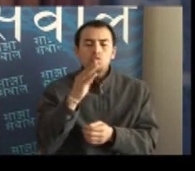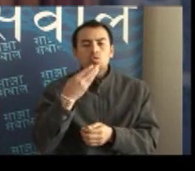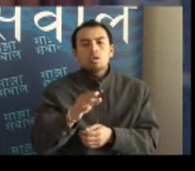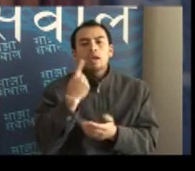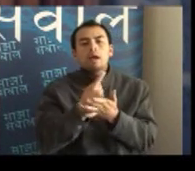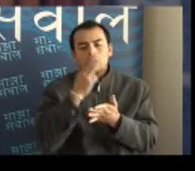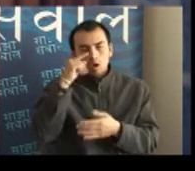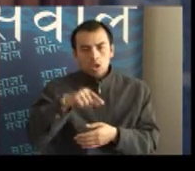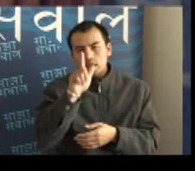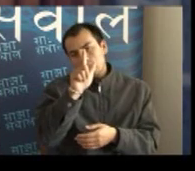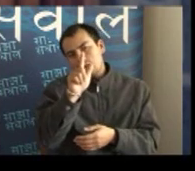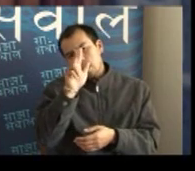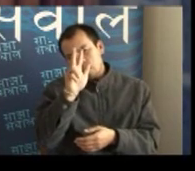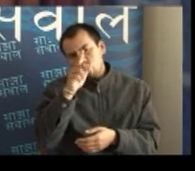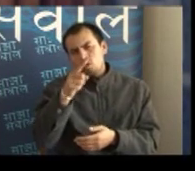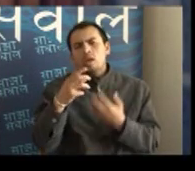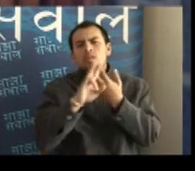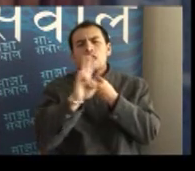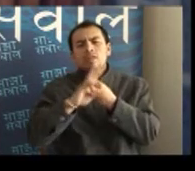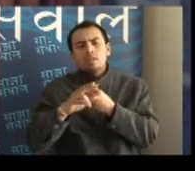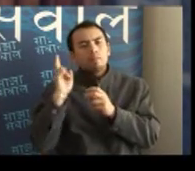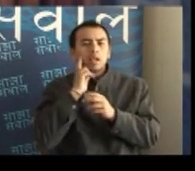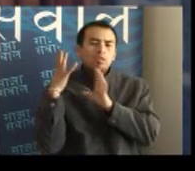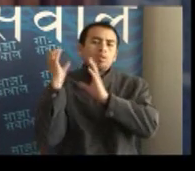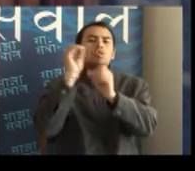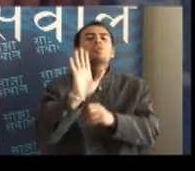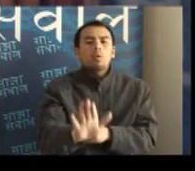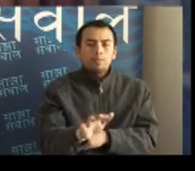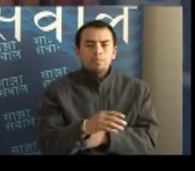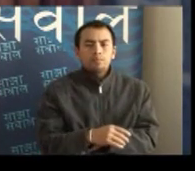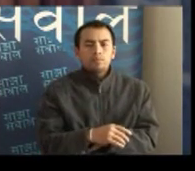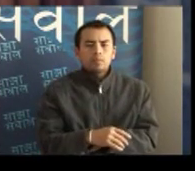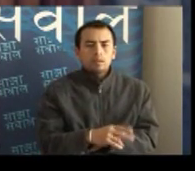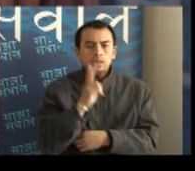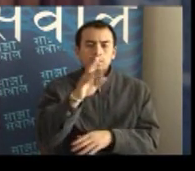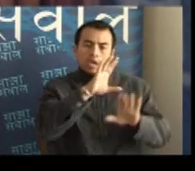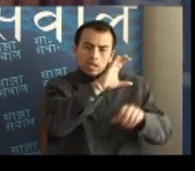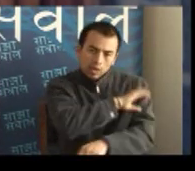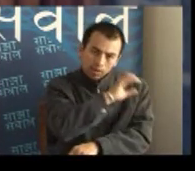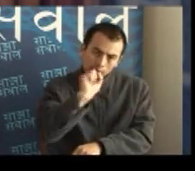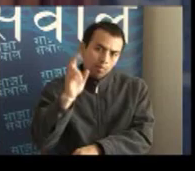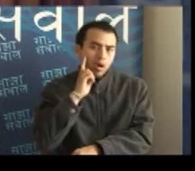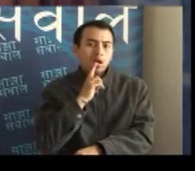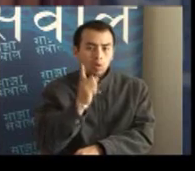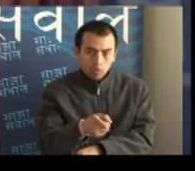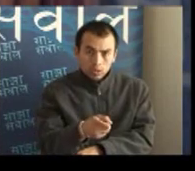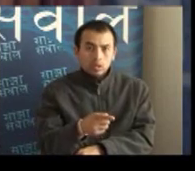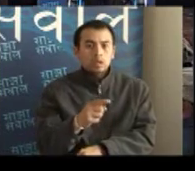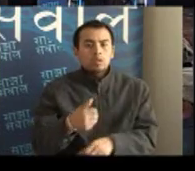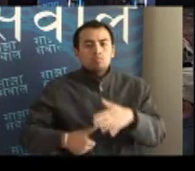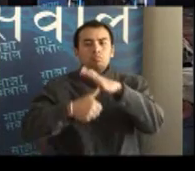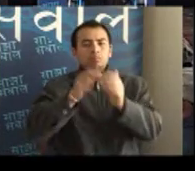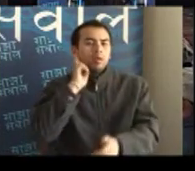हाम्रो 7-8 ब्रान्च सबै उहाँहरूले ह्यान्डल गर्नुभएको छ, उहाँ चाहिँ त्यसमा क्याप्टेन पनि हुनुहुन्छ, त्यसमा चाहिँ इन्चार्जहरू पनि